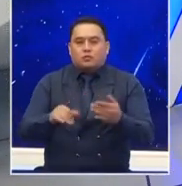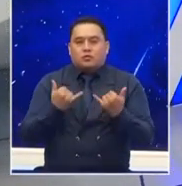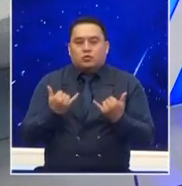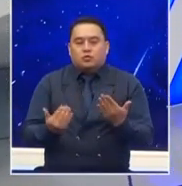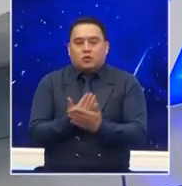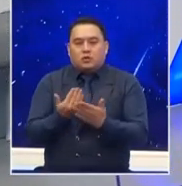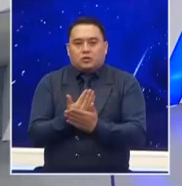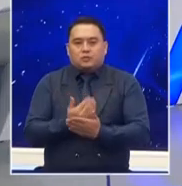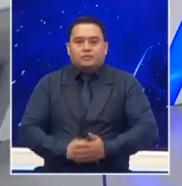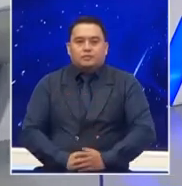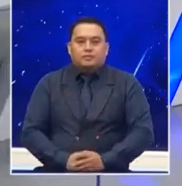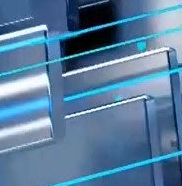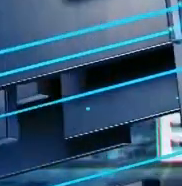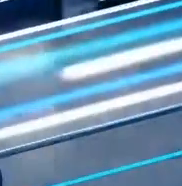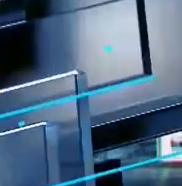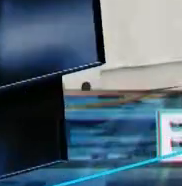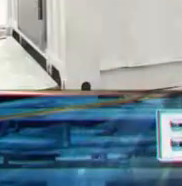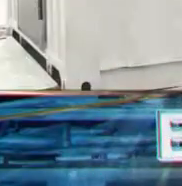көретіндеміз.